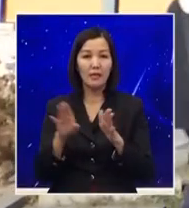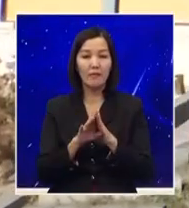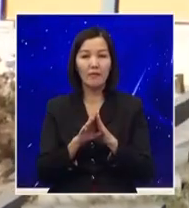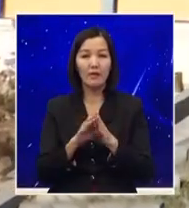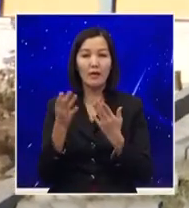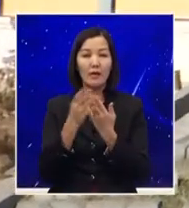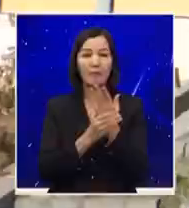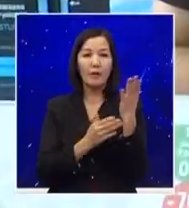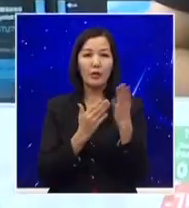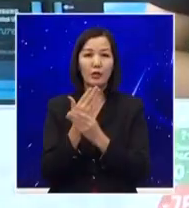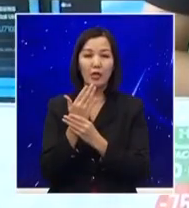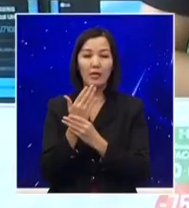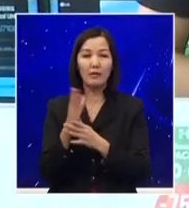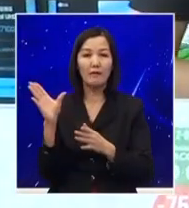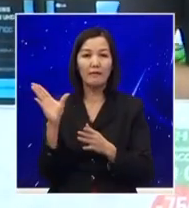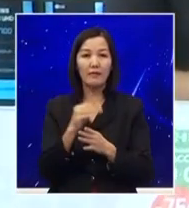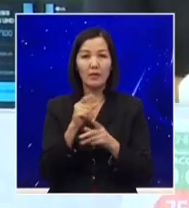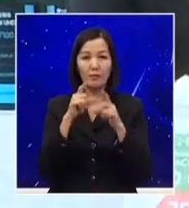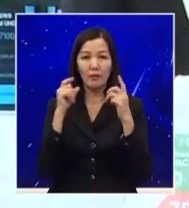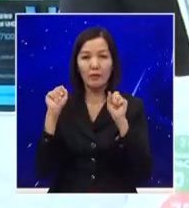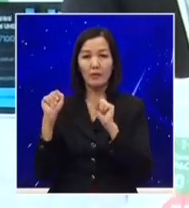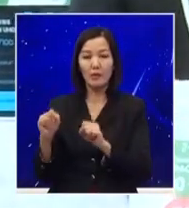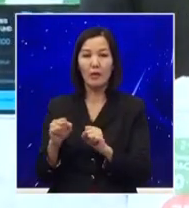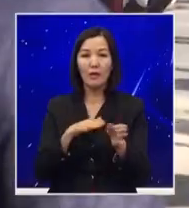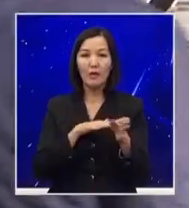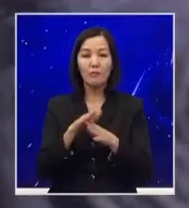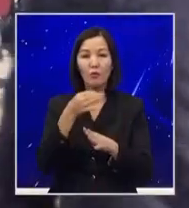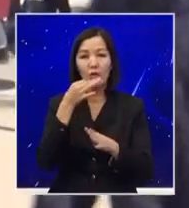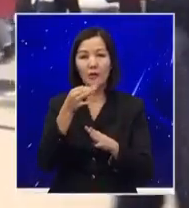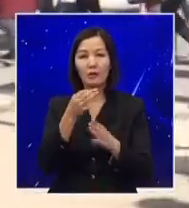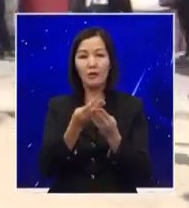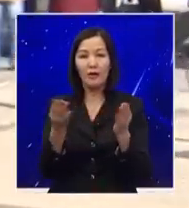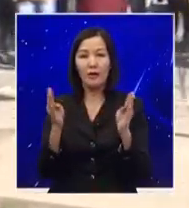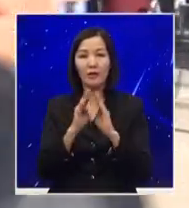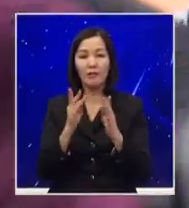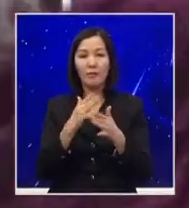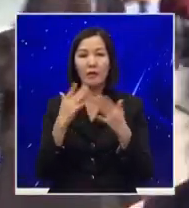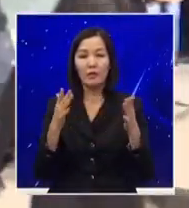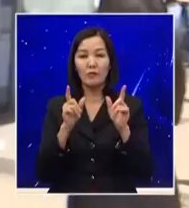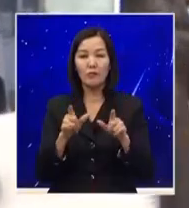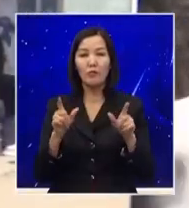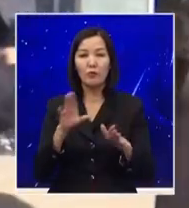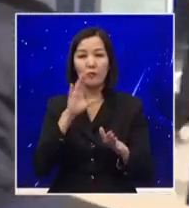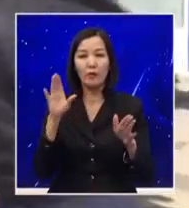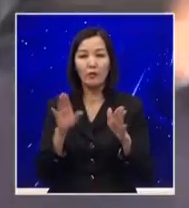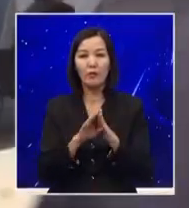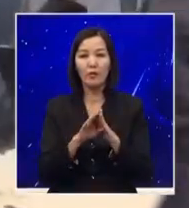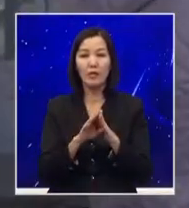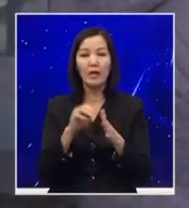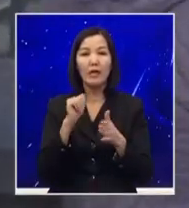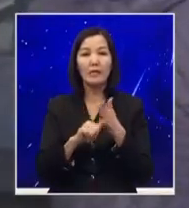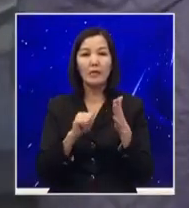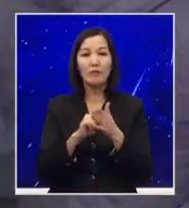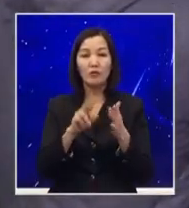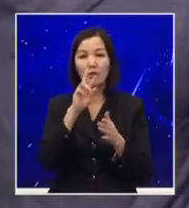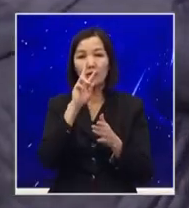входе установлены дезбарьеры и санитайзеры. С полной ответственностью к карантинным мерам относится и большинство граждан. А вот одно из частых замечаний –